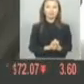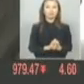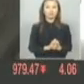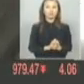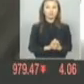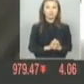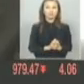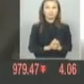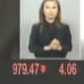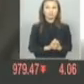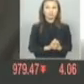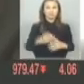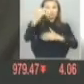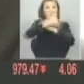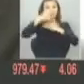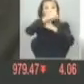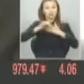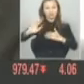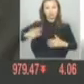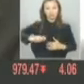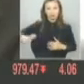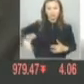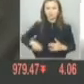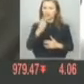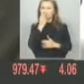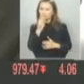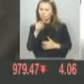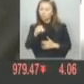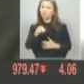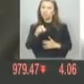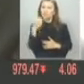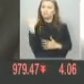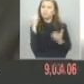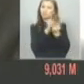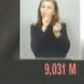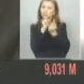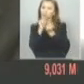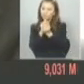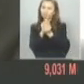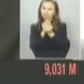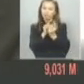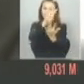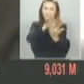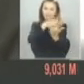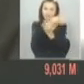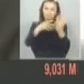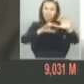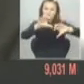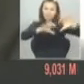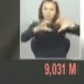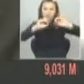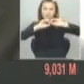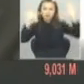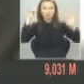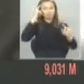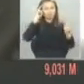คือประเทศกัมพูชาเนี่ยดูการพัฒนาในช่วงหลังๆที่ผ่านมาเขามีทิศทางชัดเจนต้องการจะมุ่งไปสู่ความเป็นประเทศ